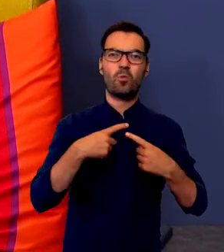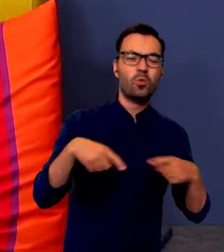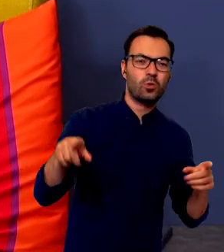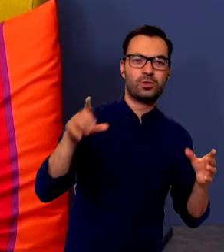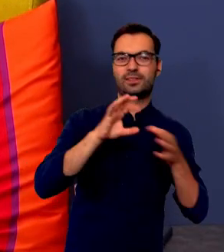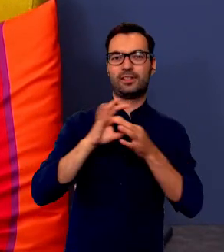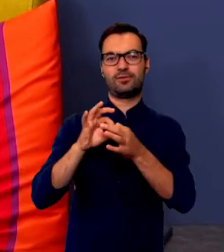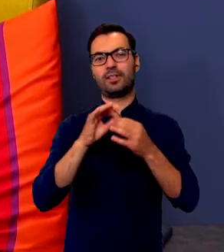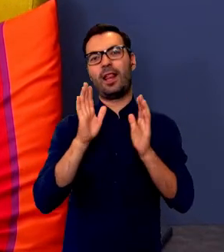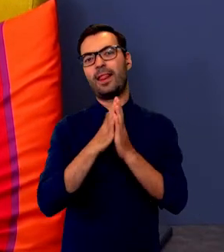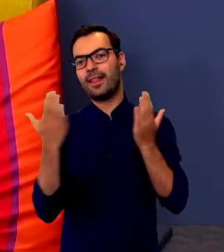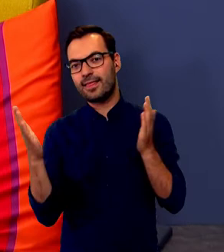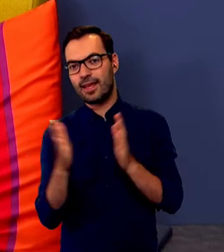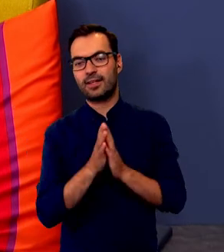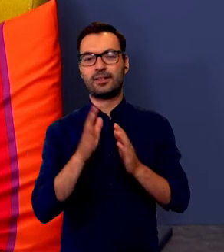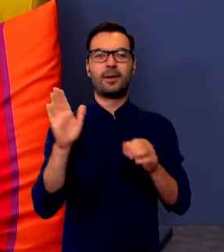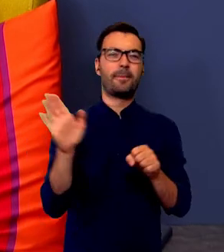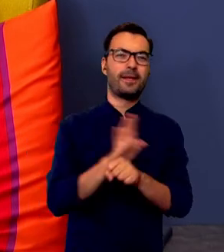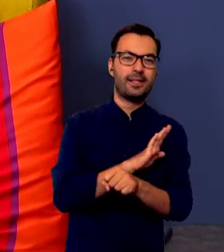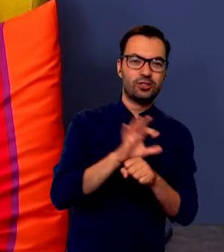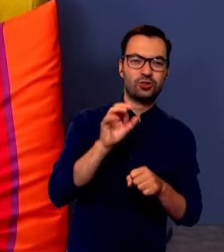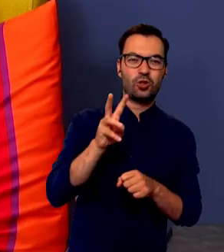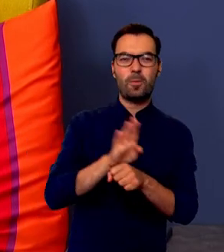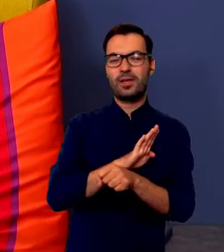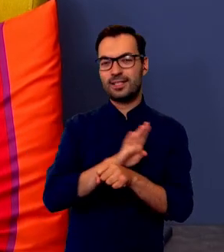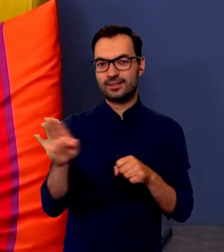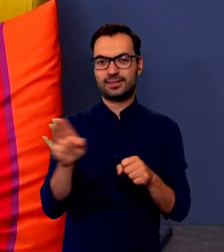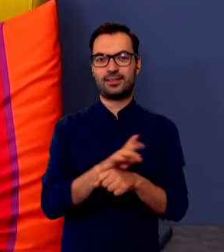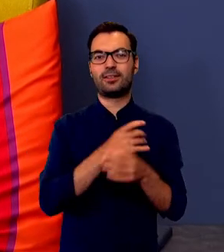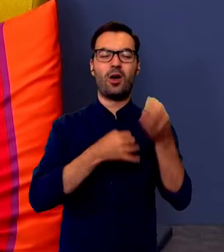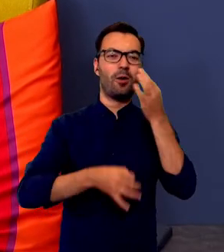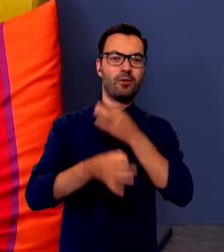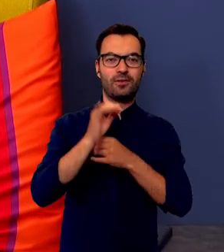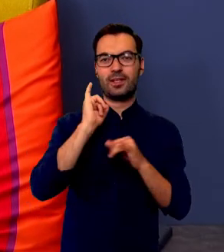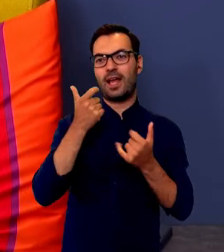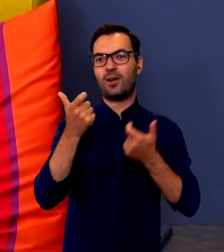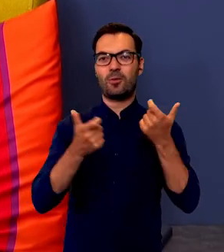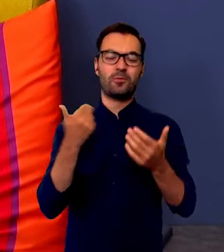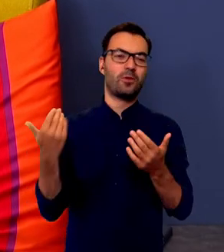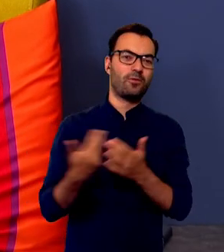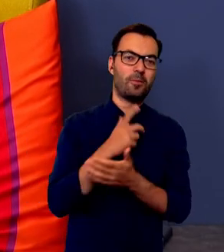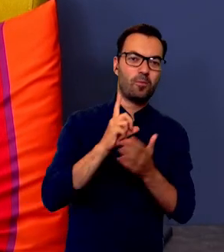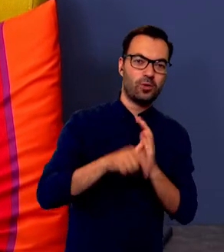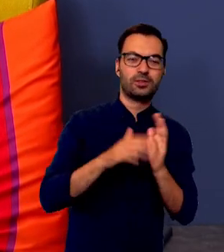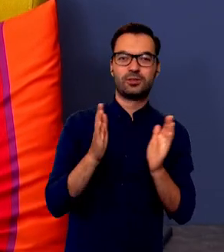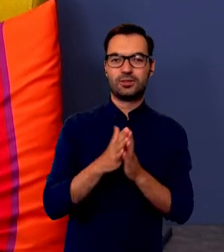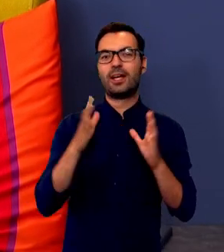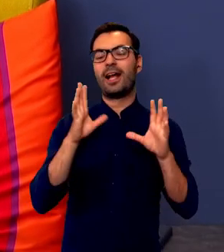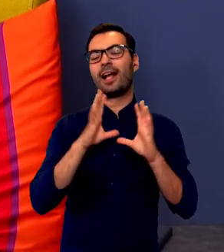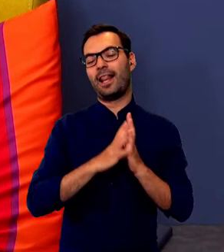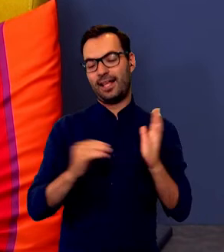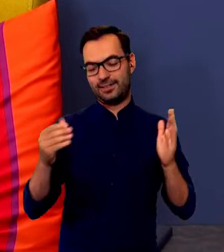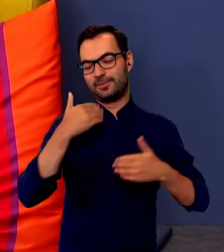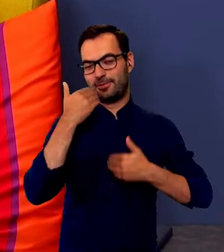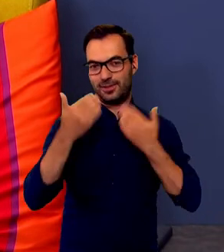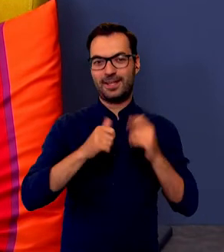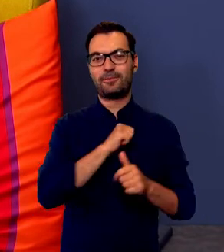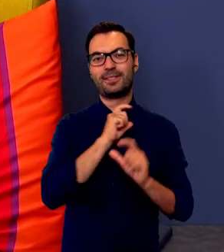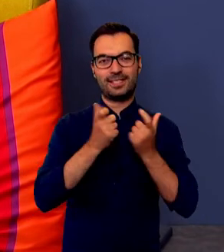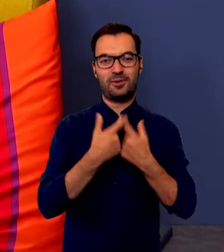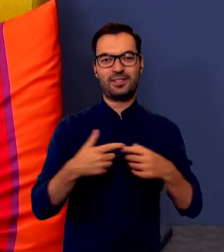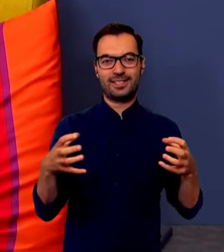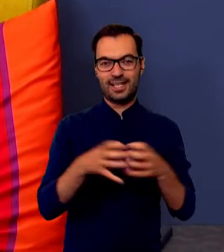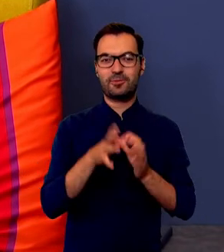świata literatury, ze świata show biznesu, o tym jak powstają ich najnowsze płyty czy książki. Tradycyjnie pozdrawiam Was w imieniu całej naszej ekipy,